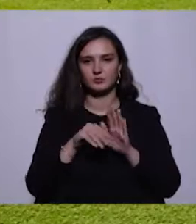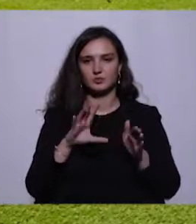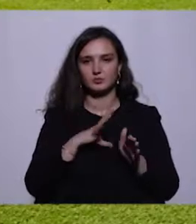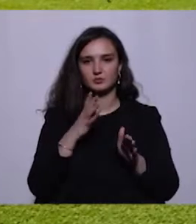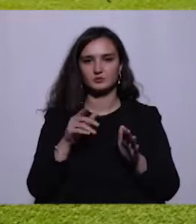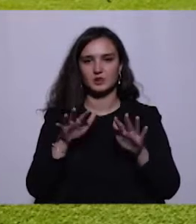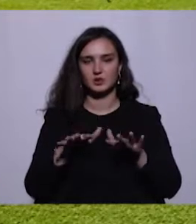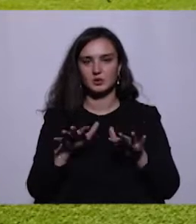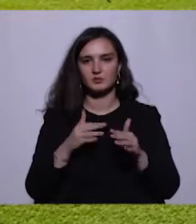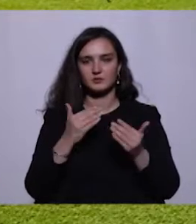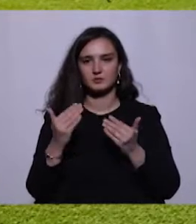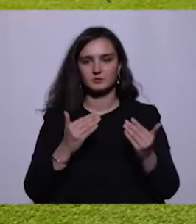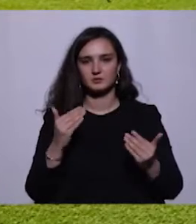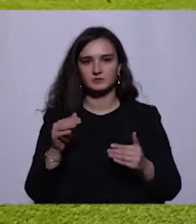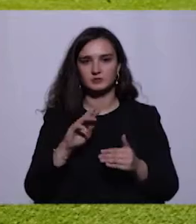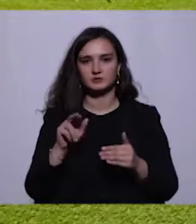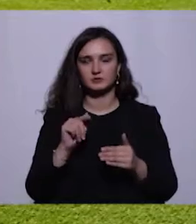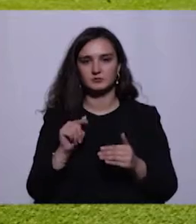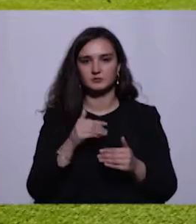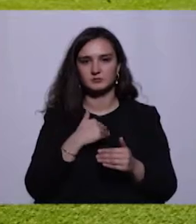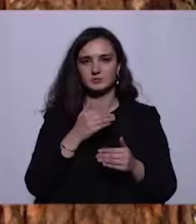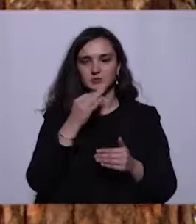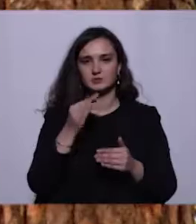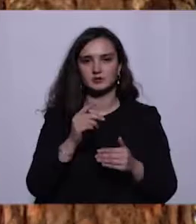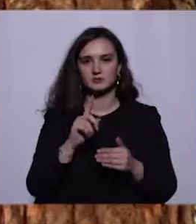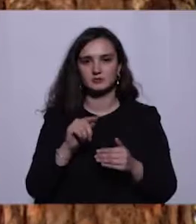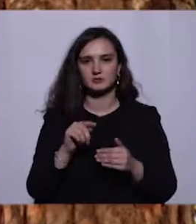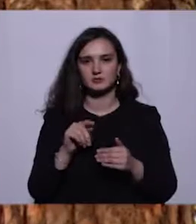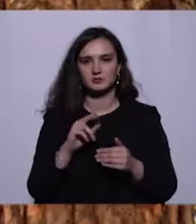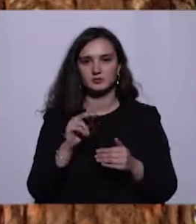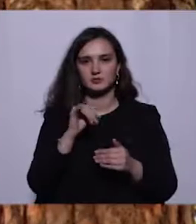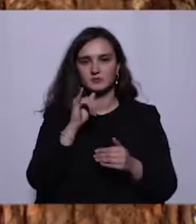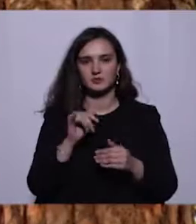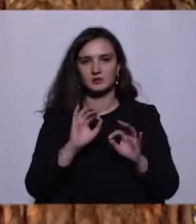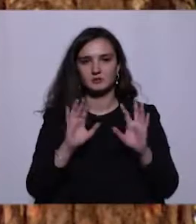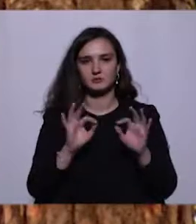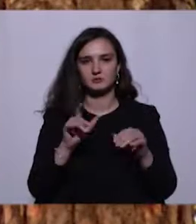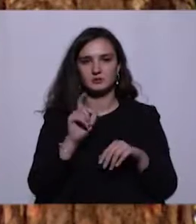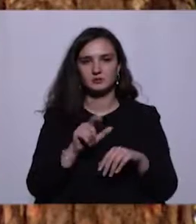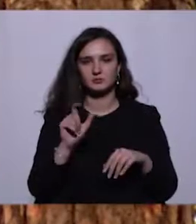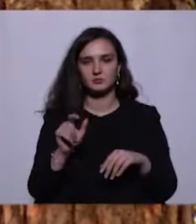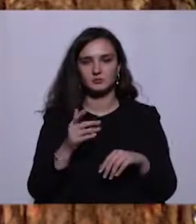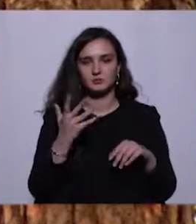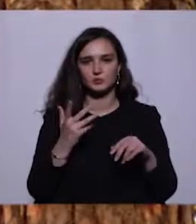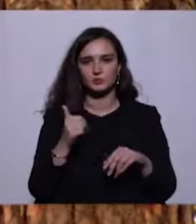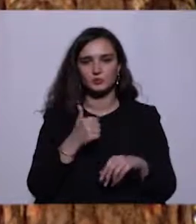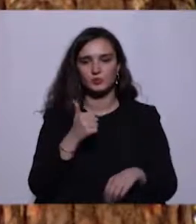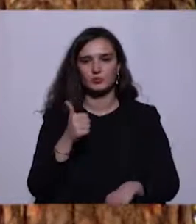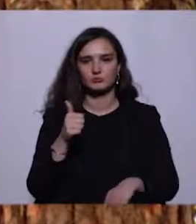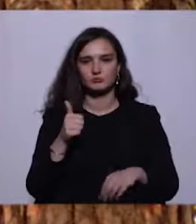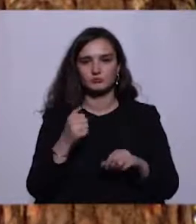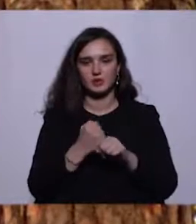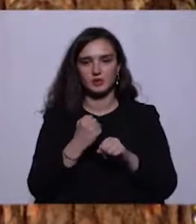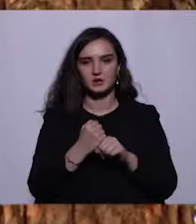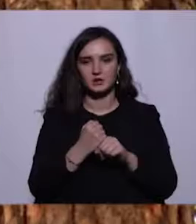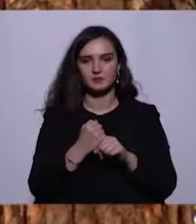ჰქონდა ადგილობრივებისთვის. და მინდა გითხრათ, რომ რადგან ვერ ამოხსნეს ადამიანებმა თუ როგორ მოზიდეს